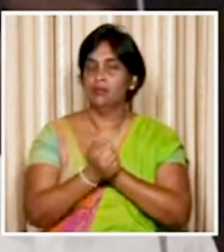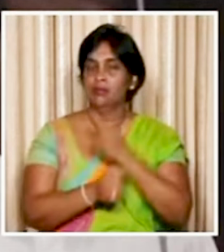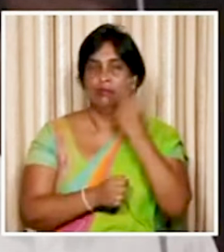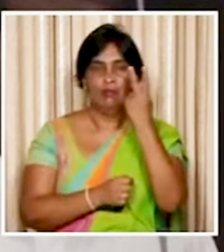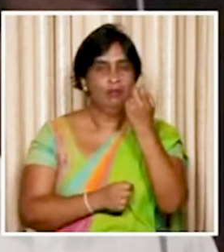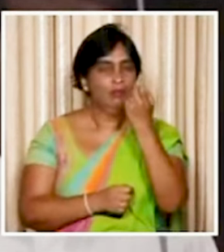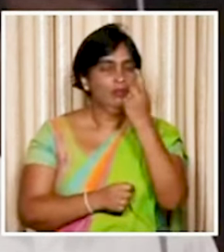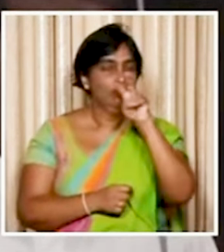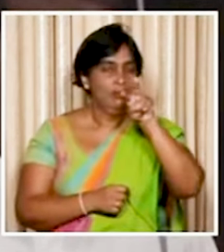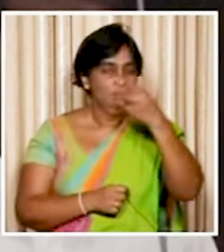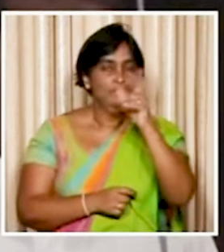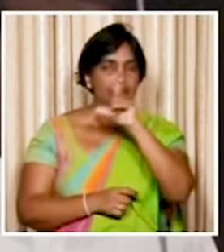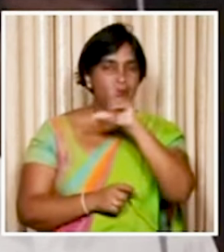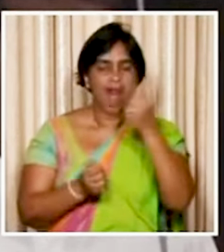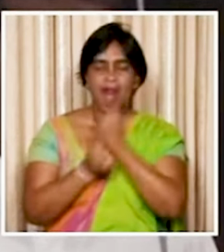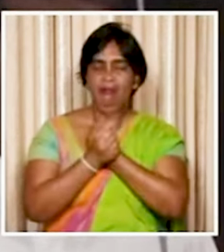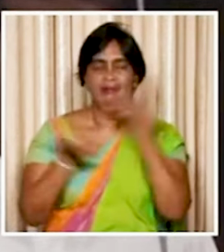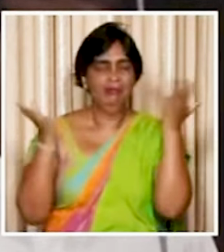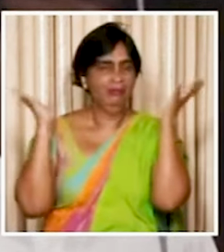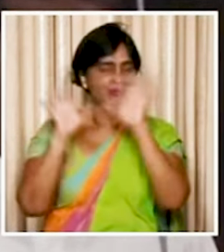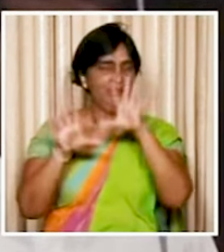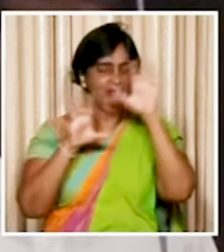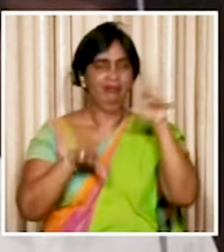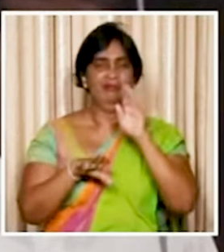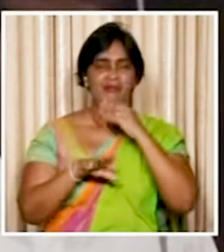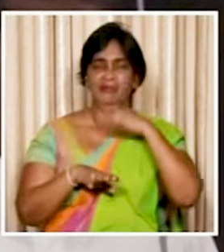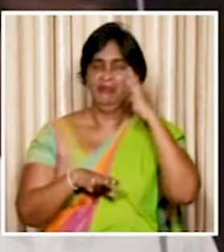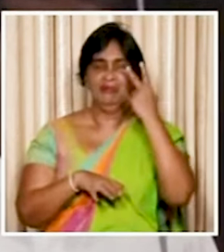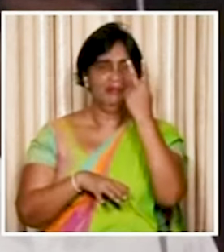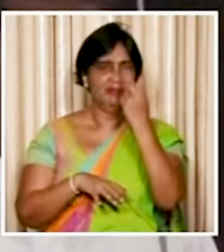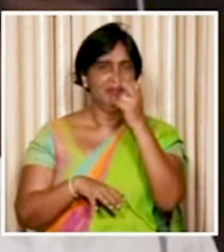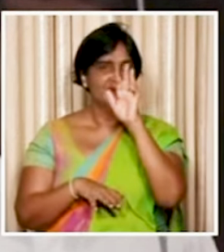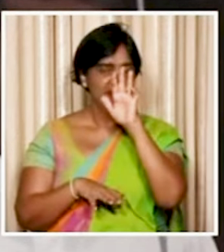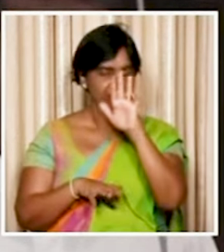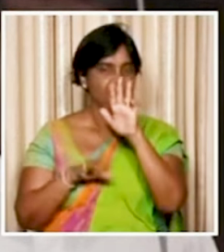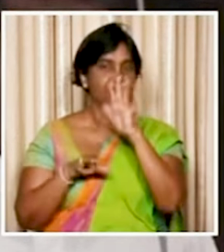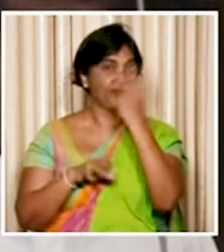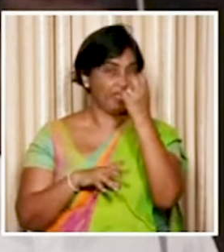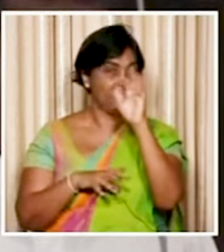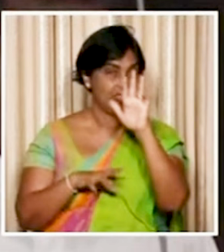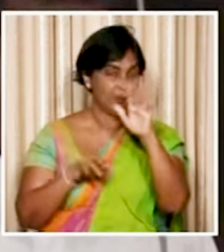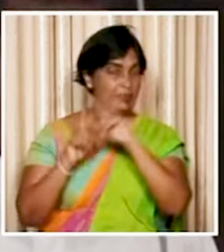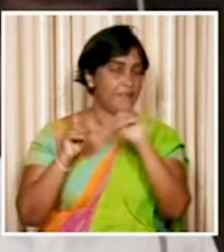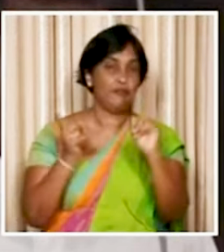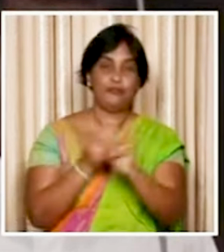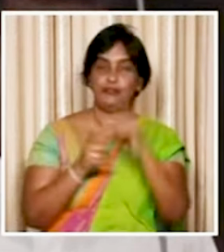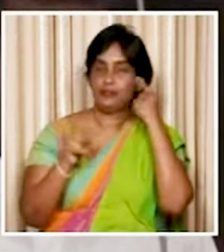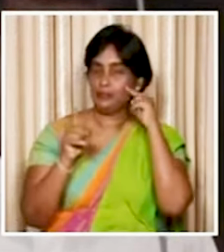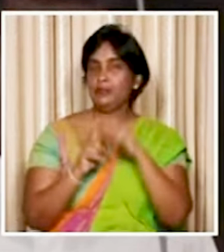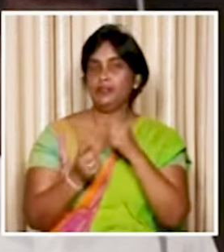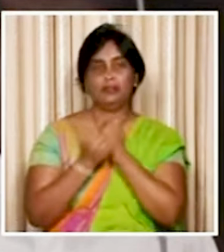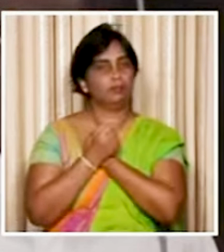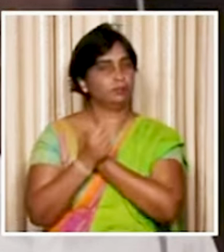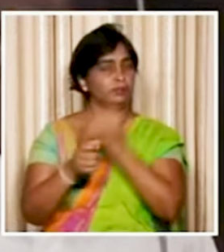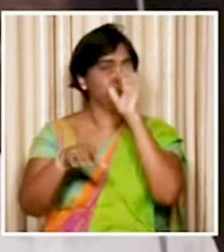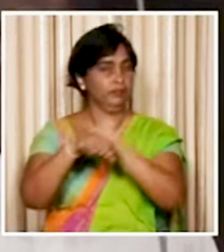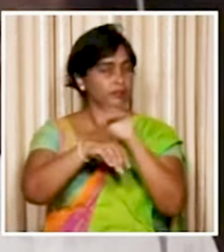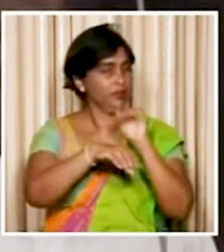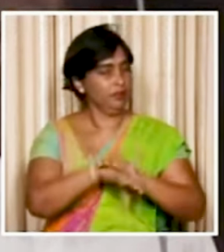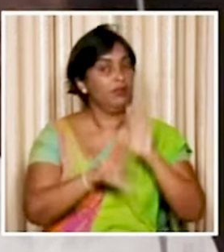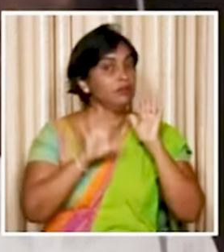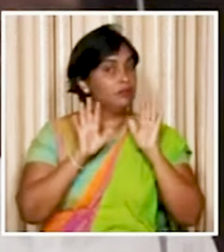அதாவது 2009 யுத்தம் சார்பாக அவர்கள் கைது செய்யப்பட்டவர்கள். ஆனால் இன்று